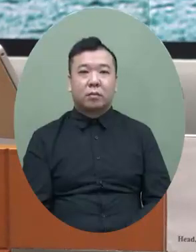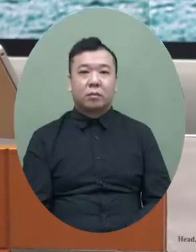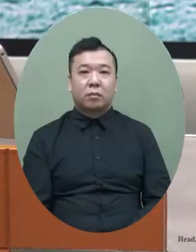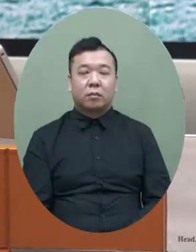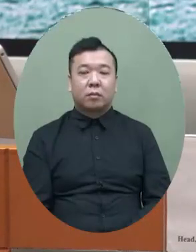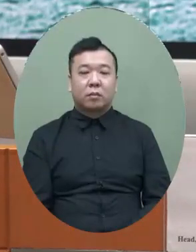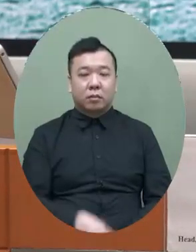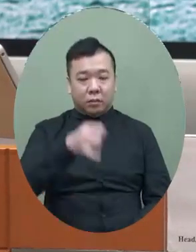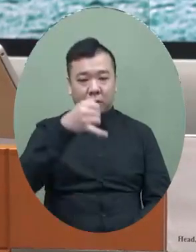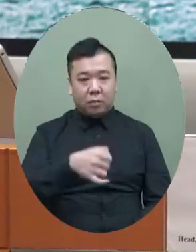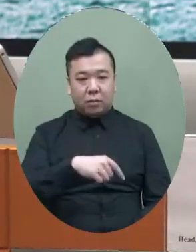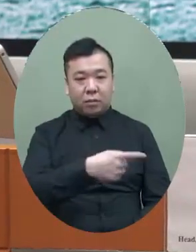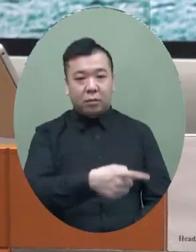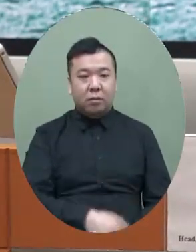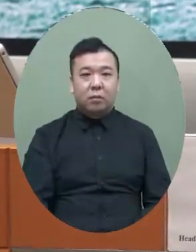下一條，